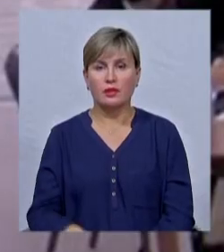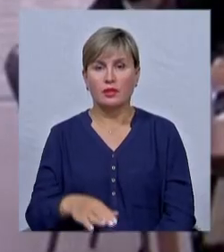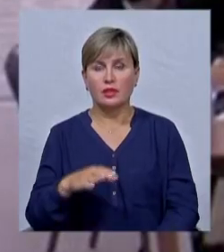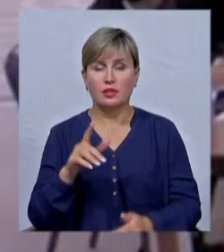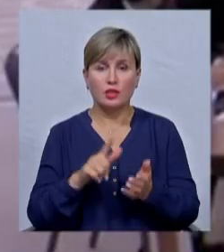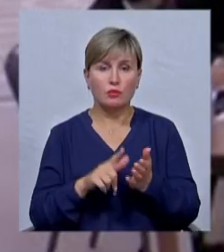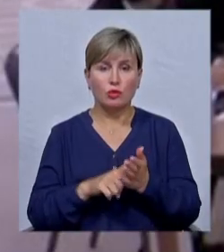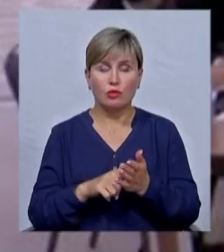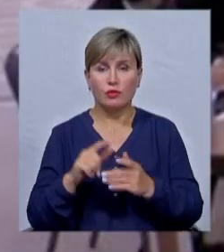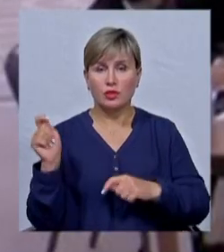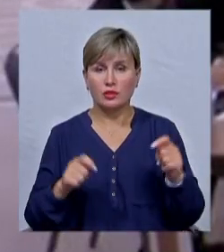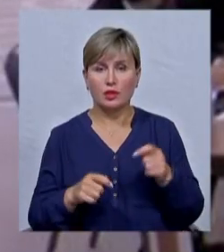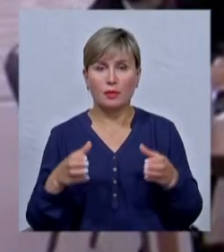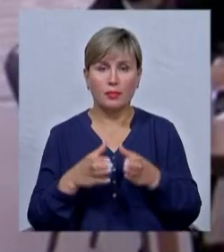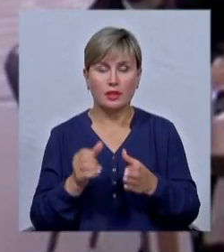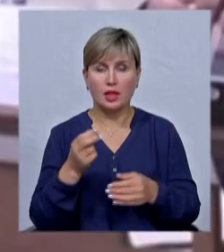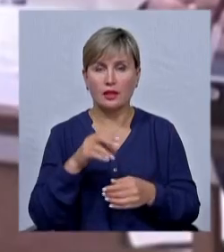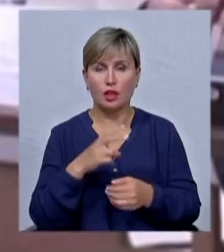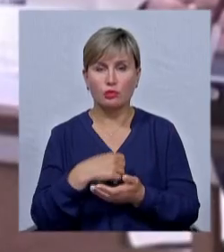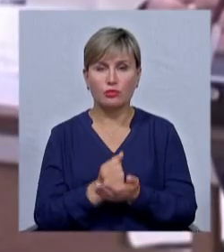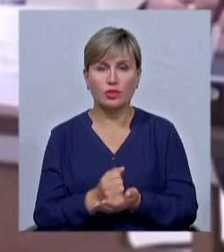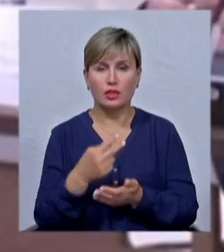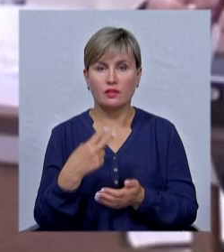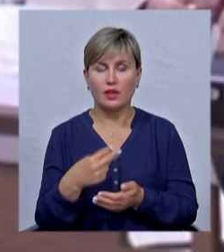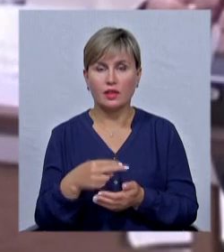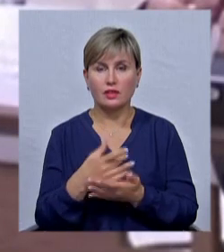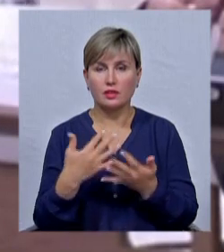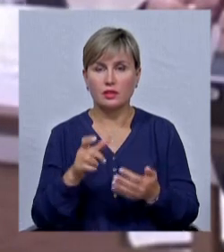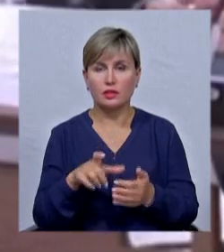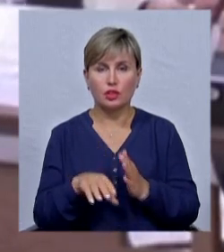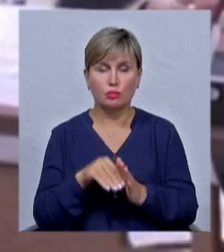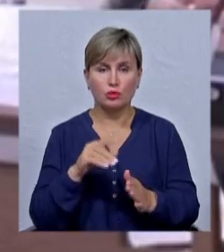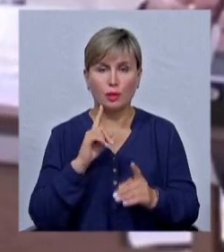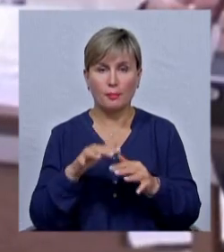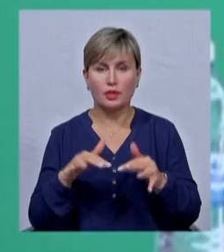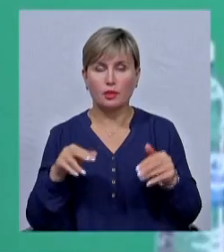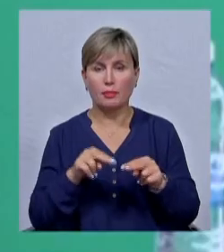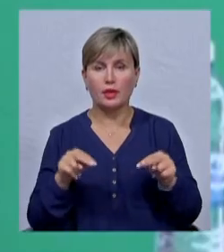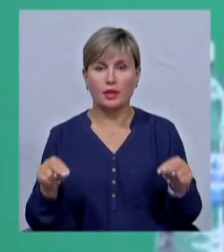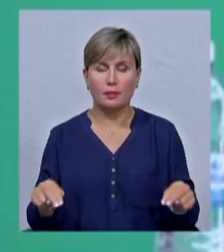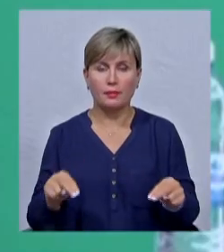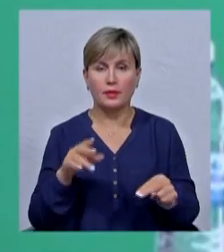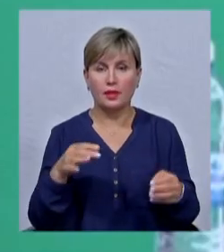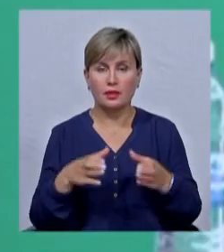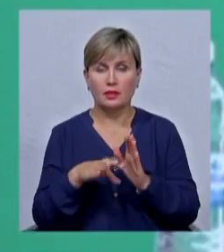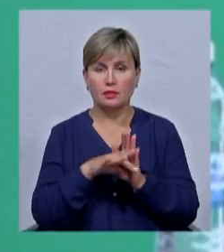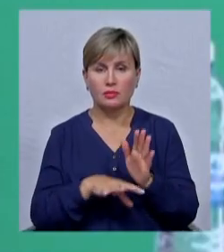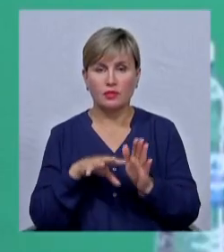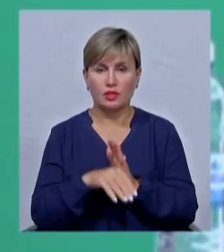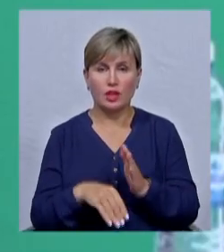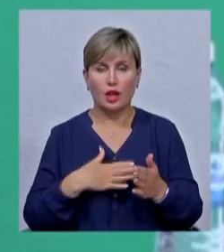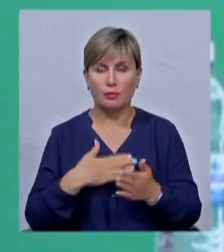внеочередного съезда партии отдал утверждено двадцать кандидатов в депутаты мажилиса парламента партийный список вошли